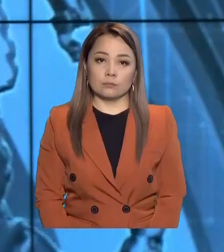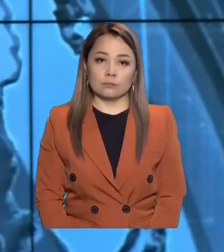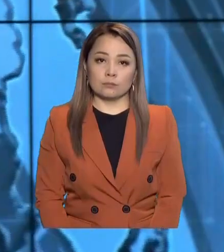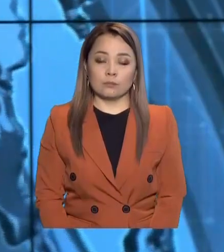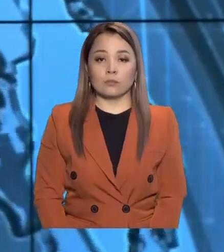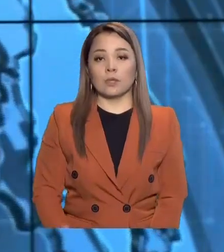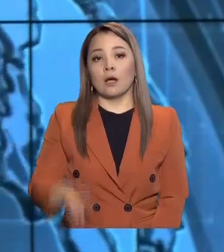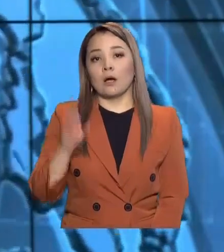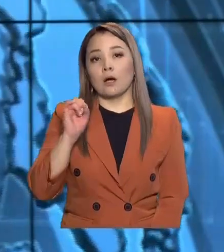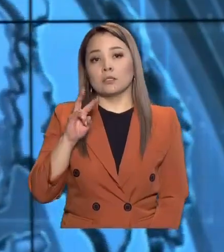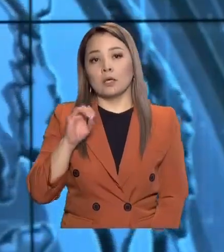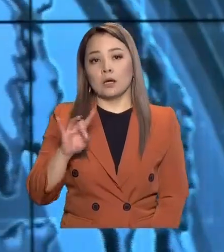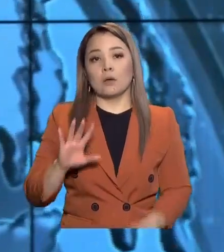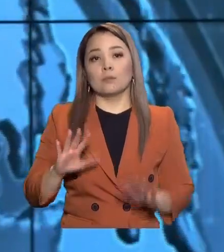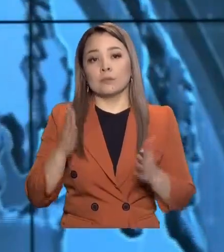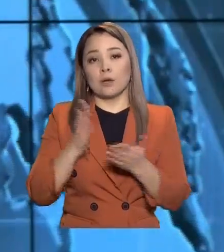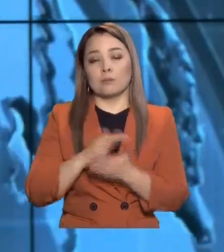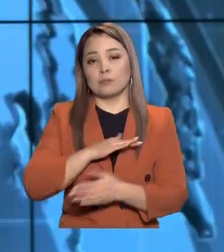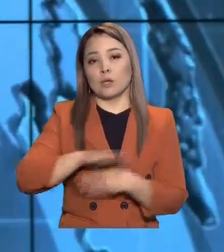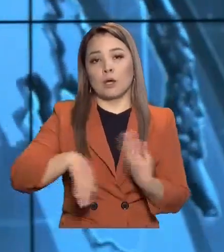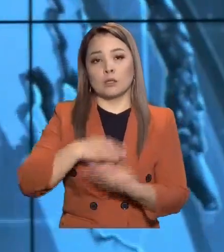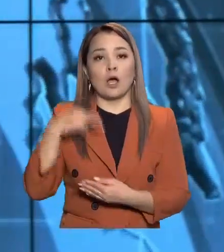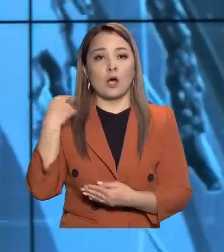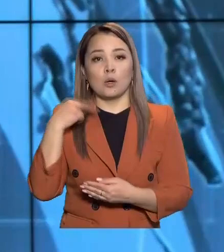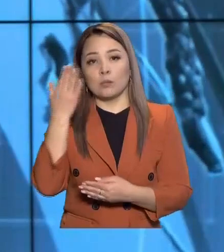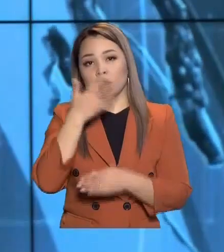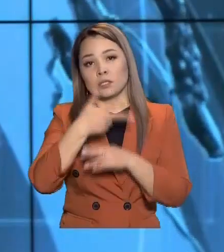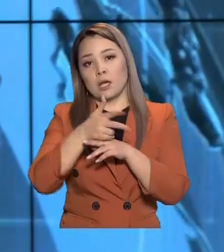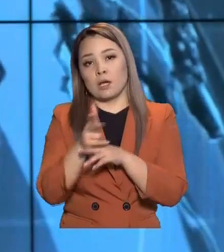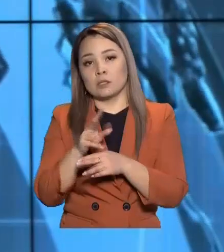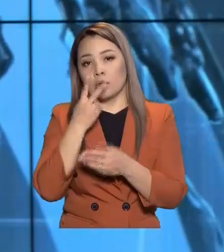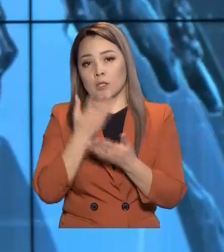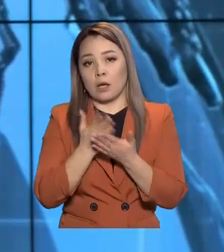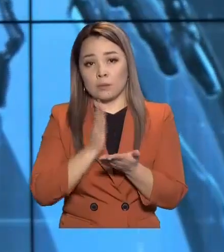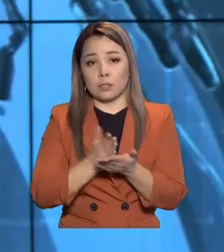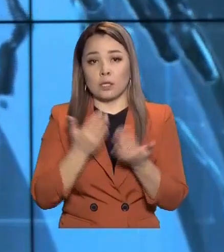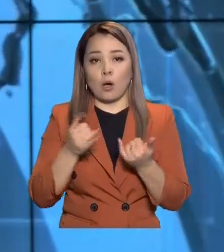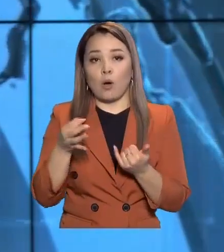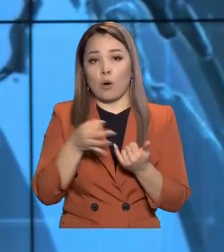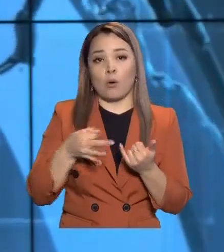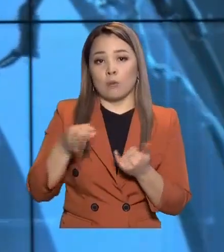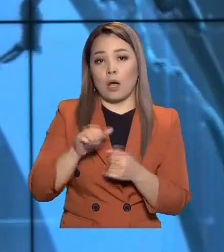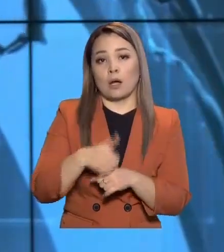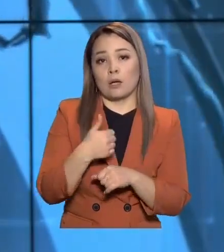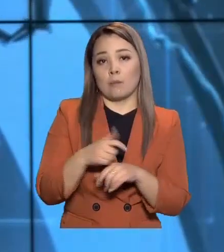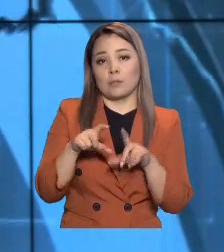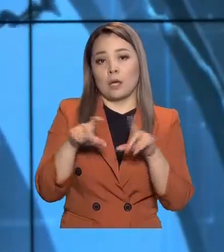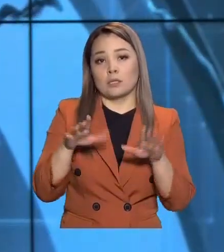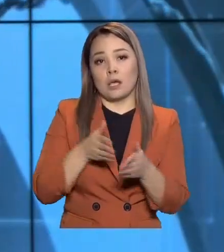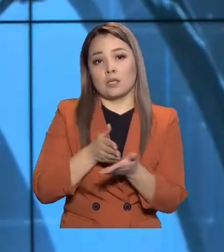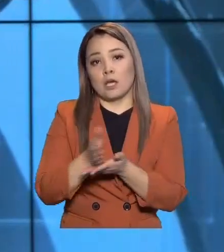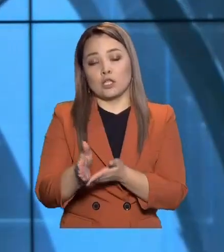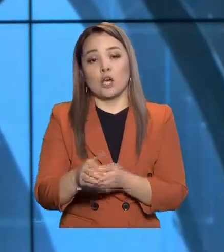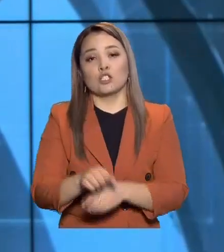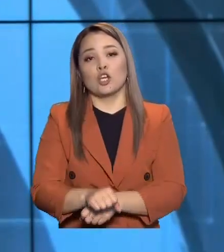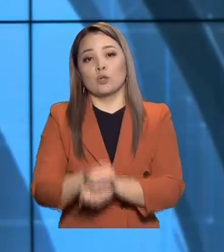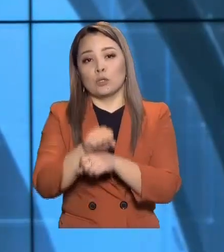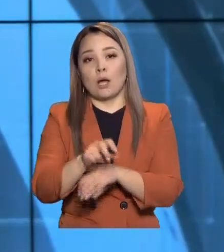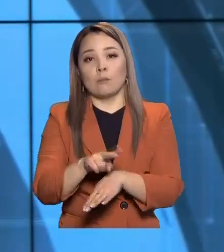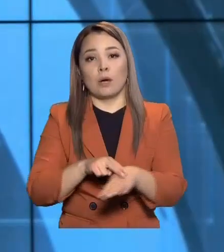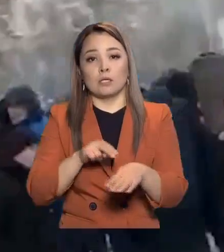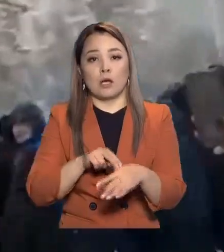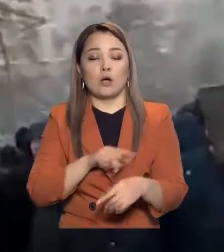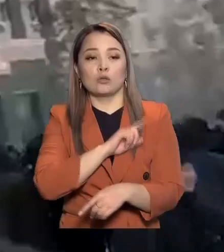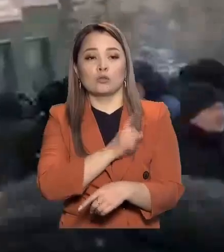Жалғастырамыз. Қаңтардағы бүлік кезінде Ақтөбеде түсірілген тың бейнелер жария болды. Онда облыстық әкімдікке қарай бет алған шерушілердің